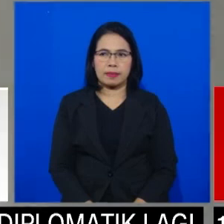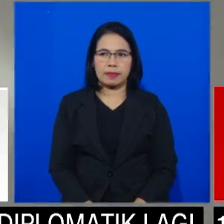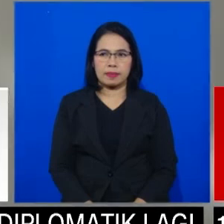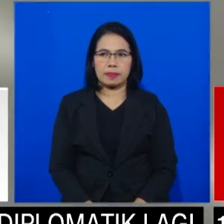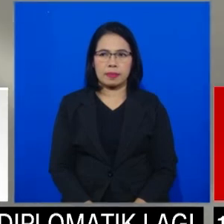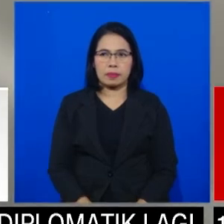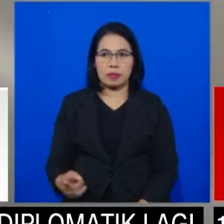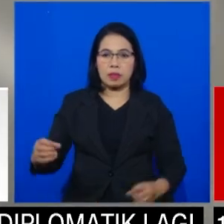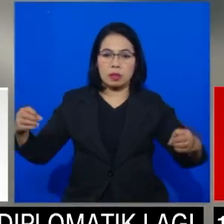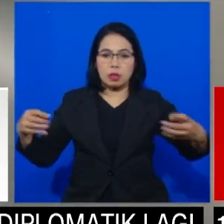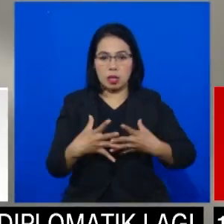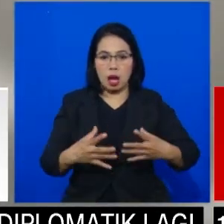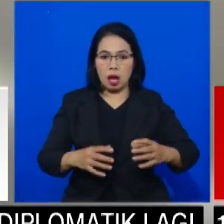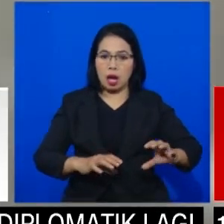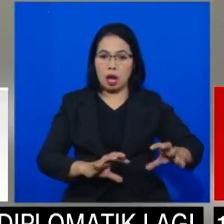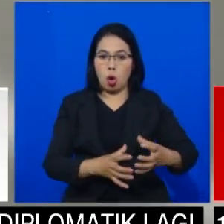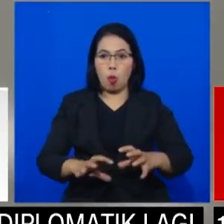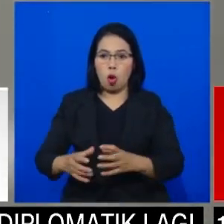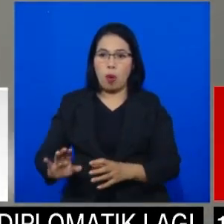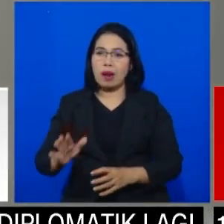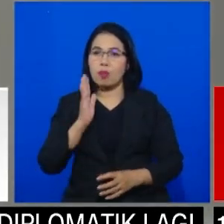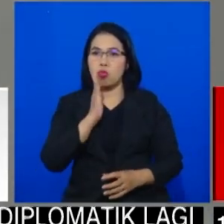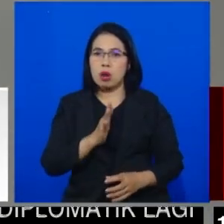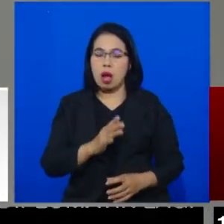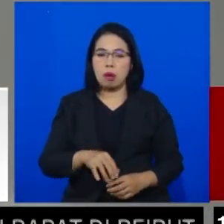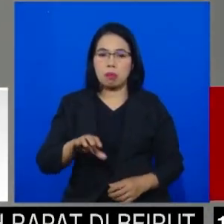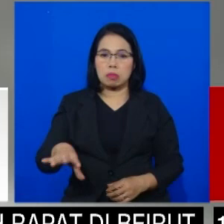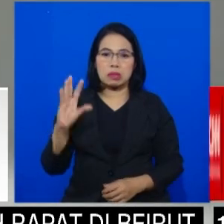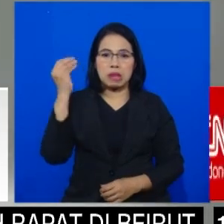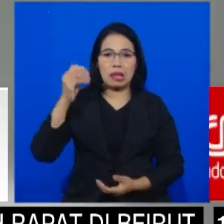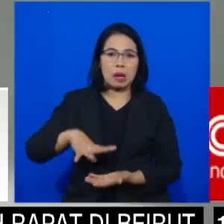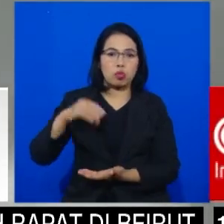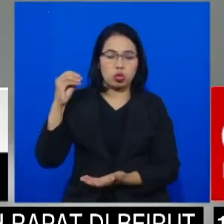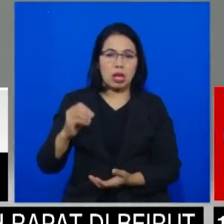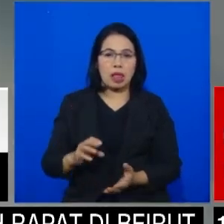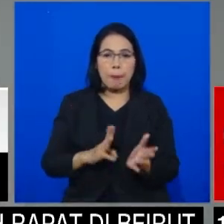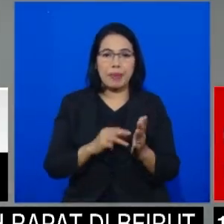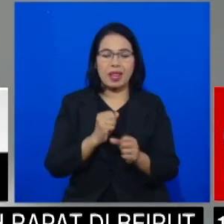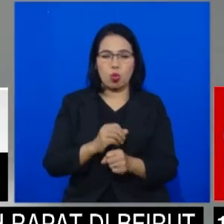Aksi saling serang antar kelompok remaja terjadi di Jalan Raya Sawah Besar, Jakarta Pusat, Minggu pagi.